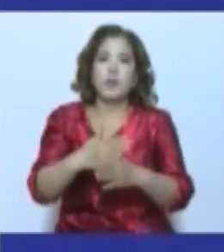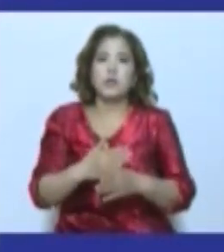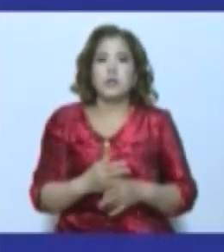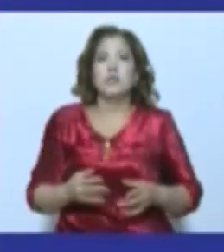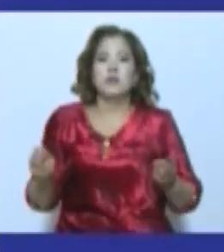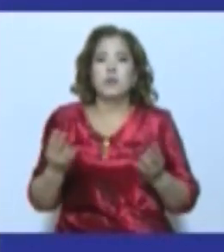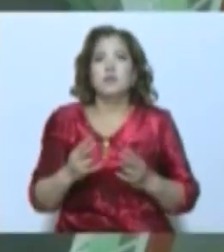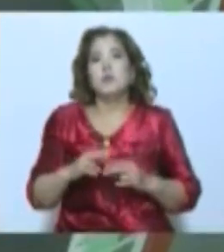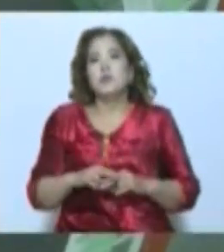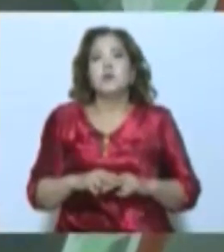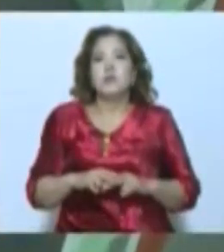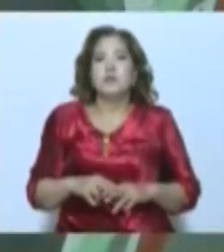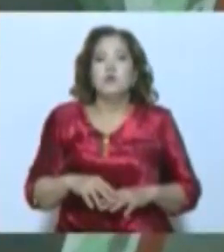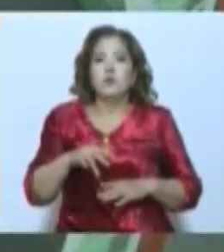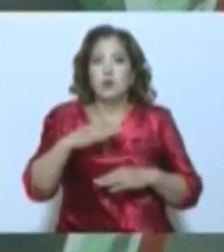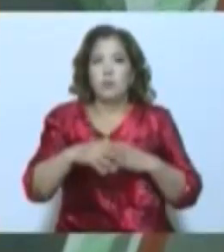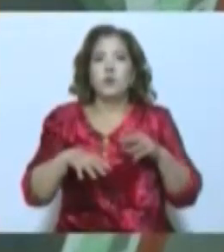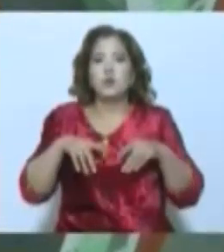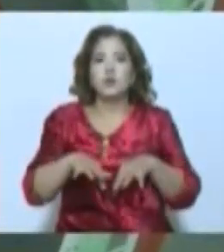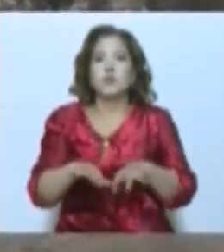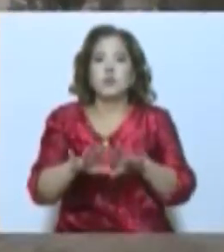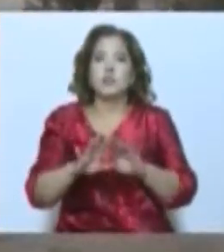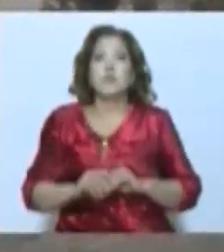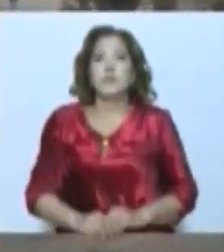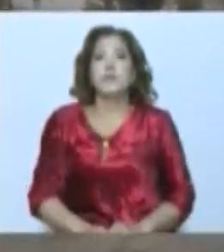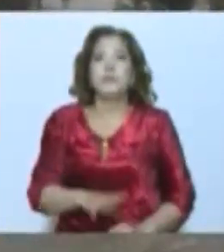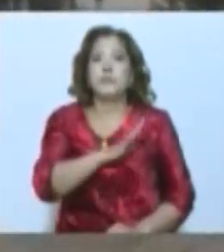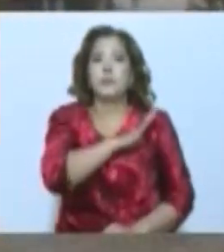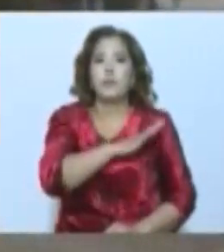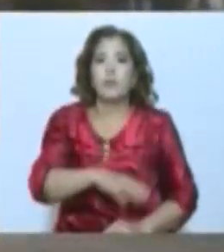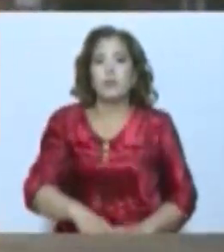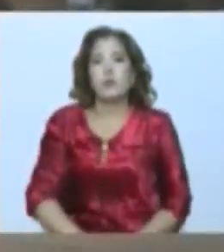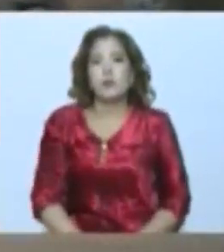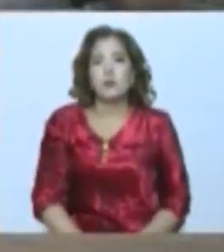көмектің кепілдік берілген көлемі бойынша жүргізіледі. Гүлайна Мерген, Амангелді Тұрахмет, Дидар.